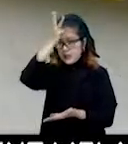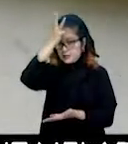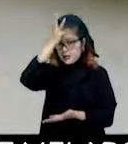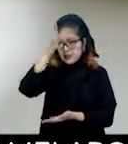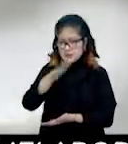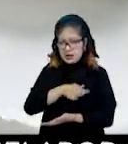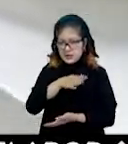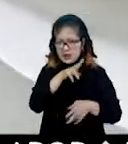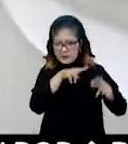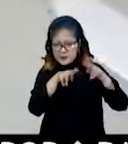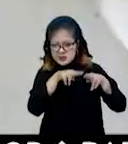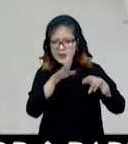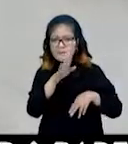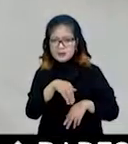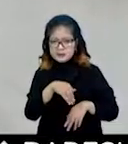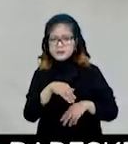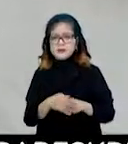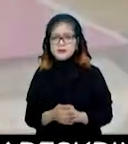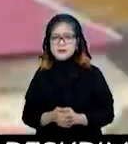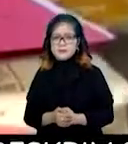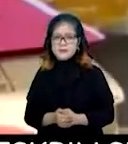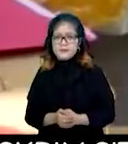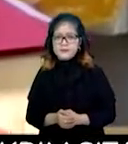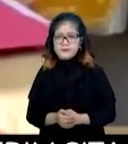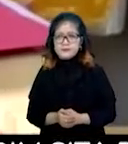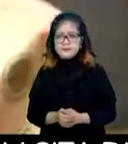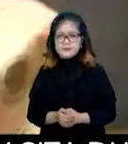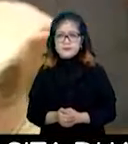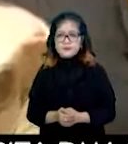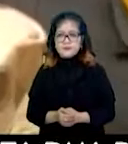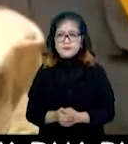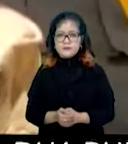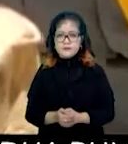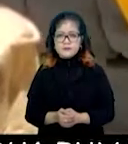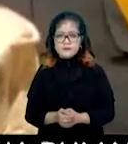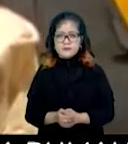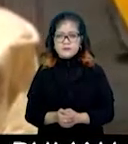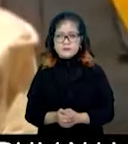Dari Banjarmasin, Kalimantan Selatan, Muhammad Ahyar, iNews melaporkan.